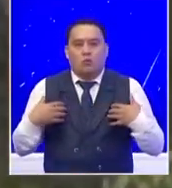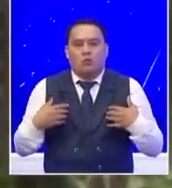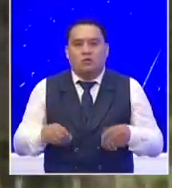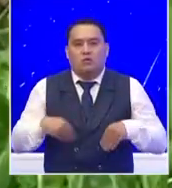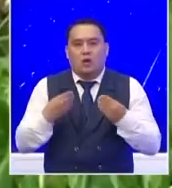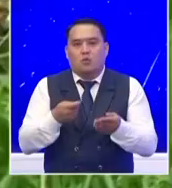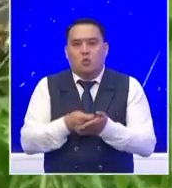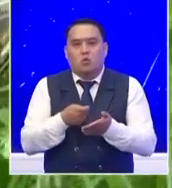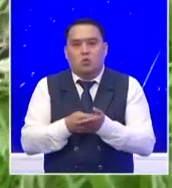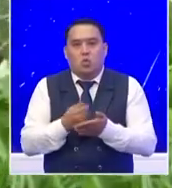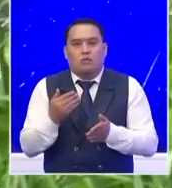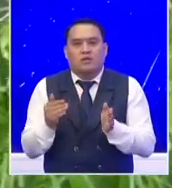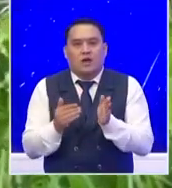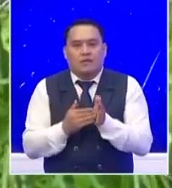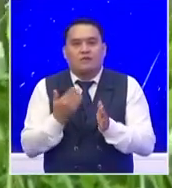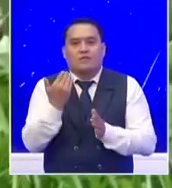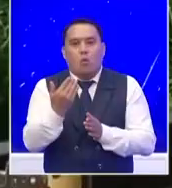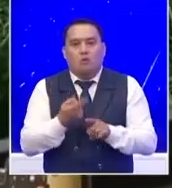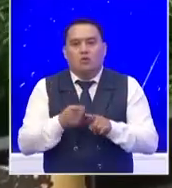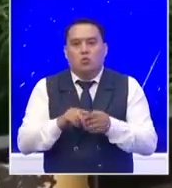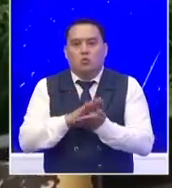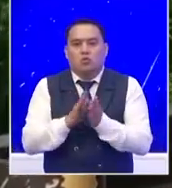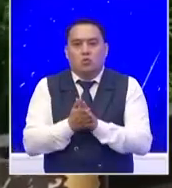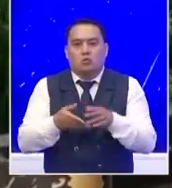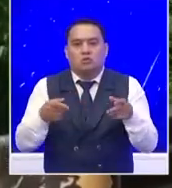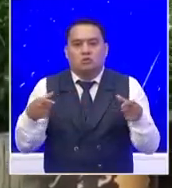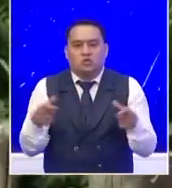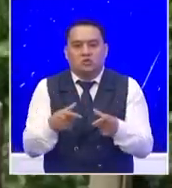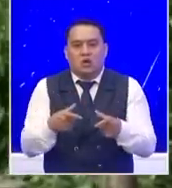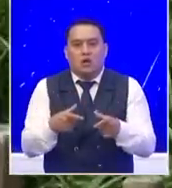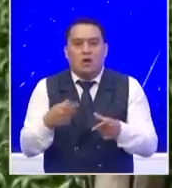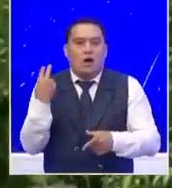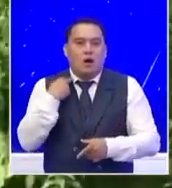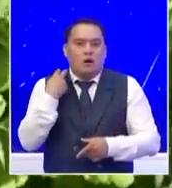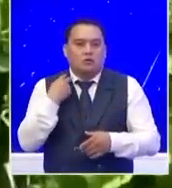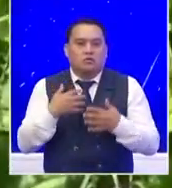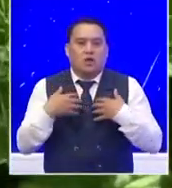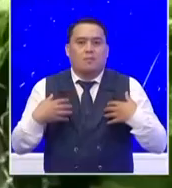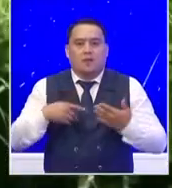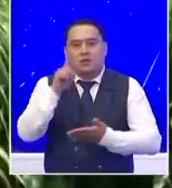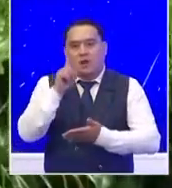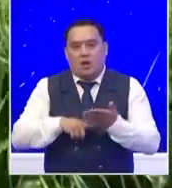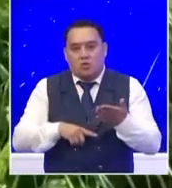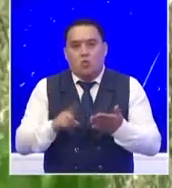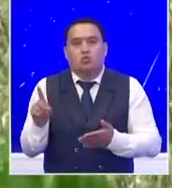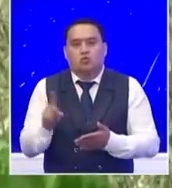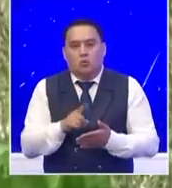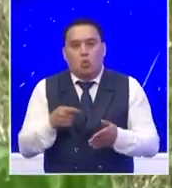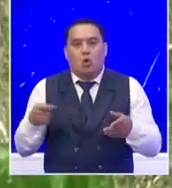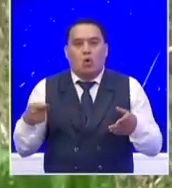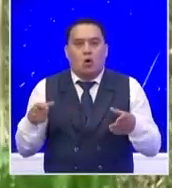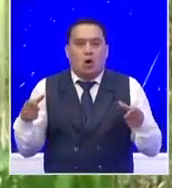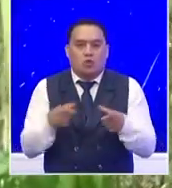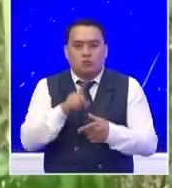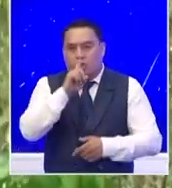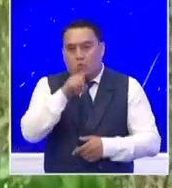давать им еду и трогать их. В новых условиях придется сократить число посетителей, поэтому британские зоопарки надеются, что карантина больше